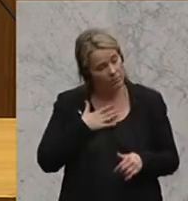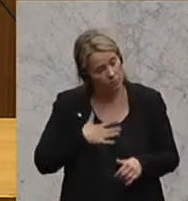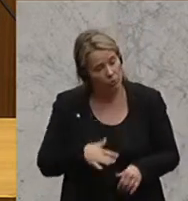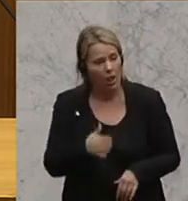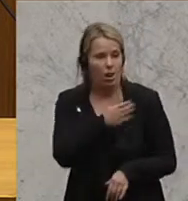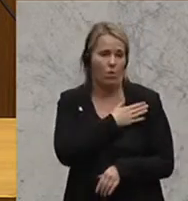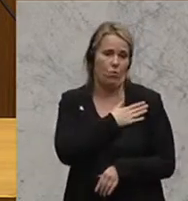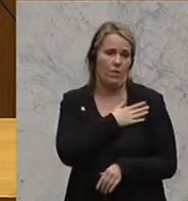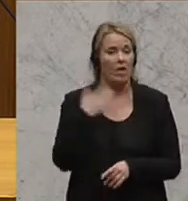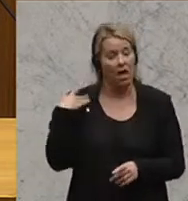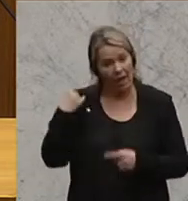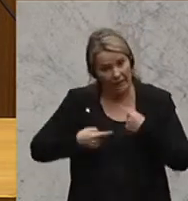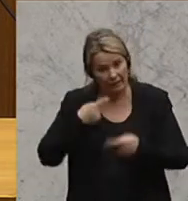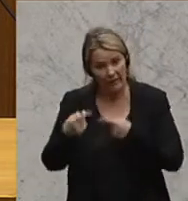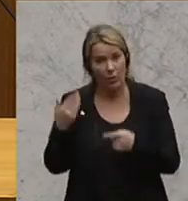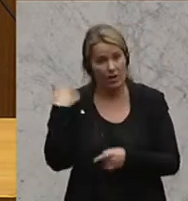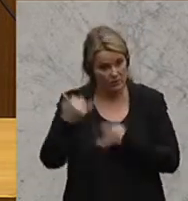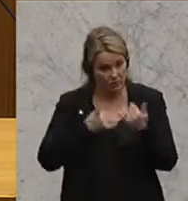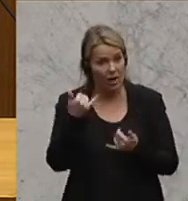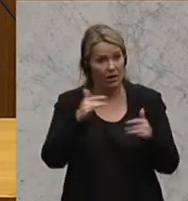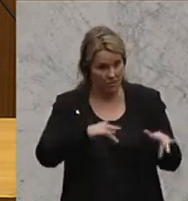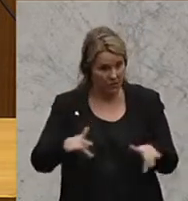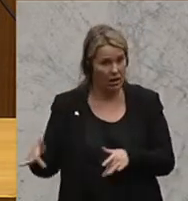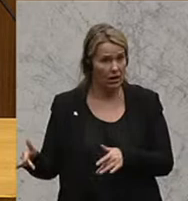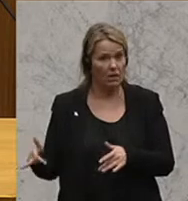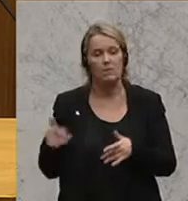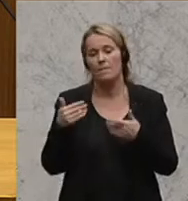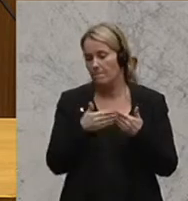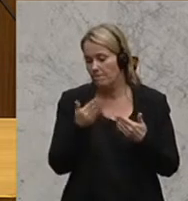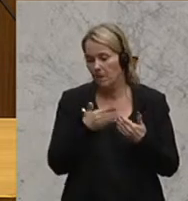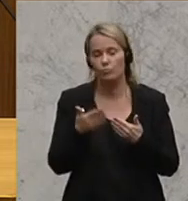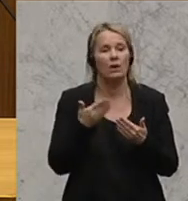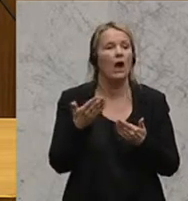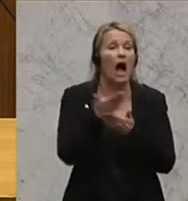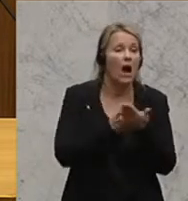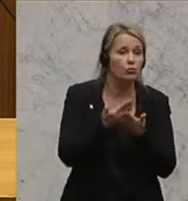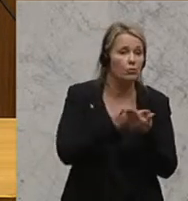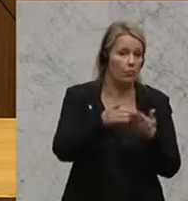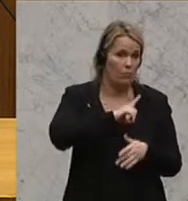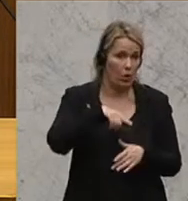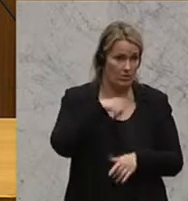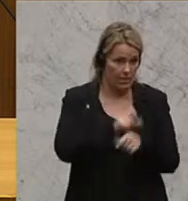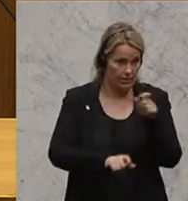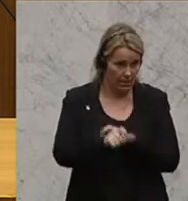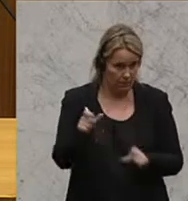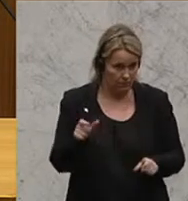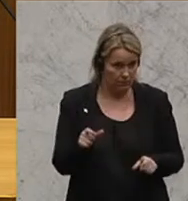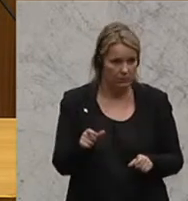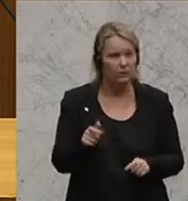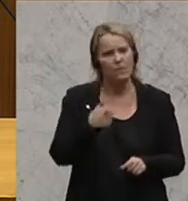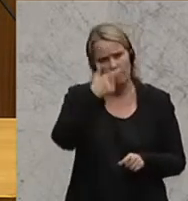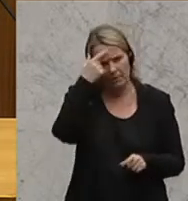die Entwicklungen, die es auch in den letzten Jahren gegeben hat, beispielsweise bei der Ausbildung von Polizeibeamten und Beamtinnen.